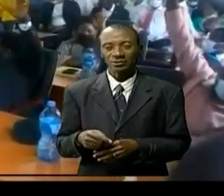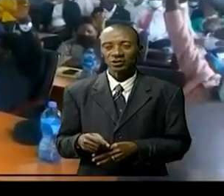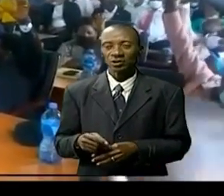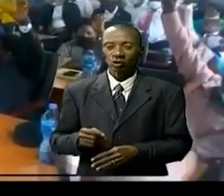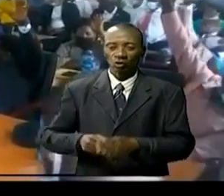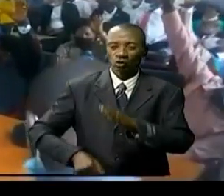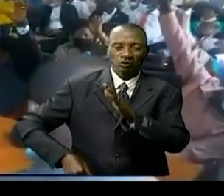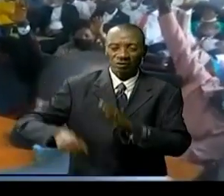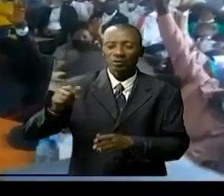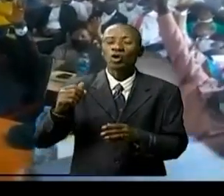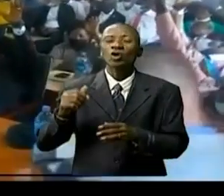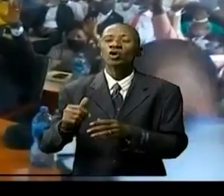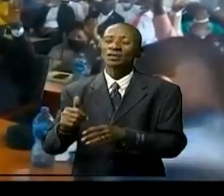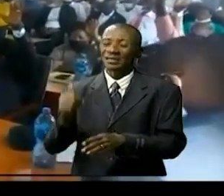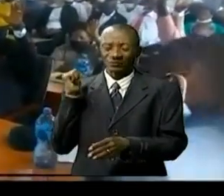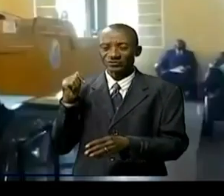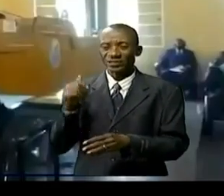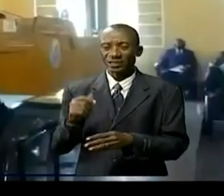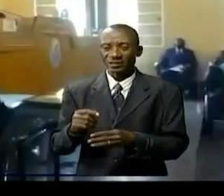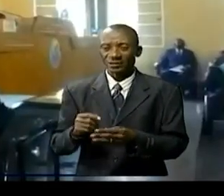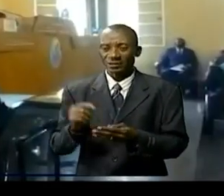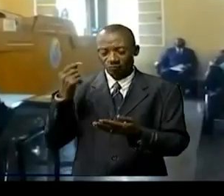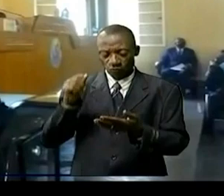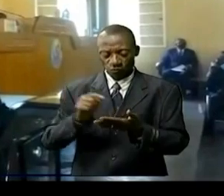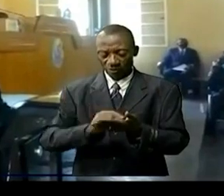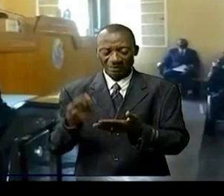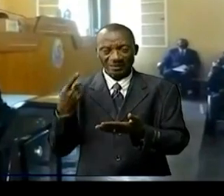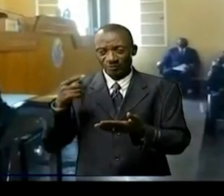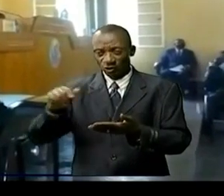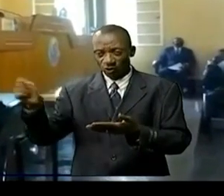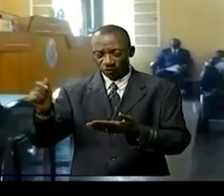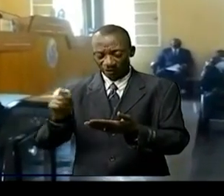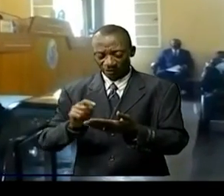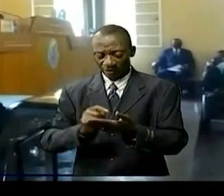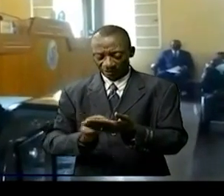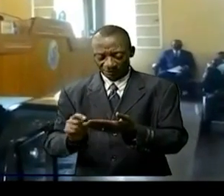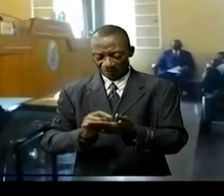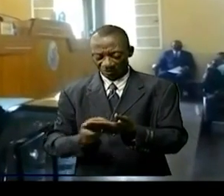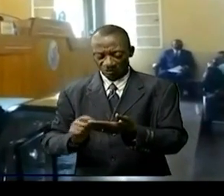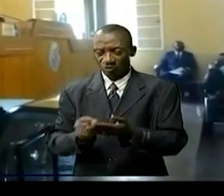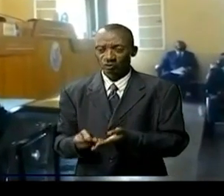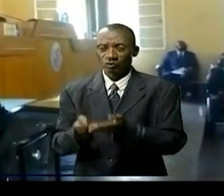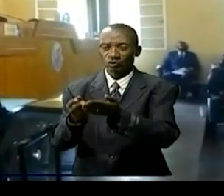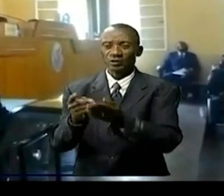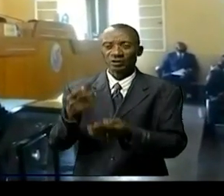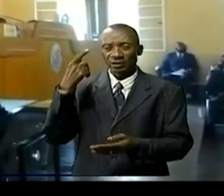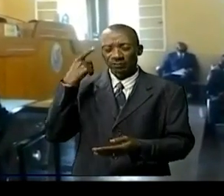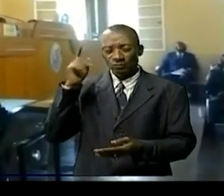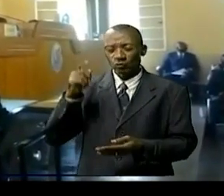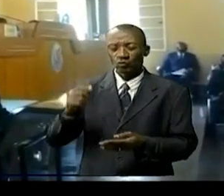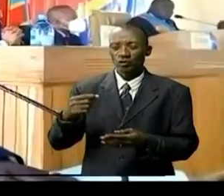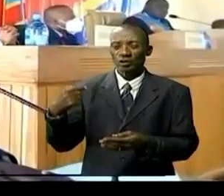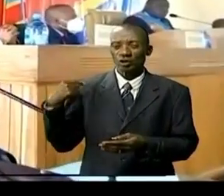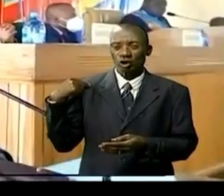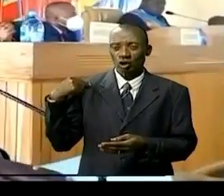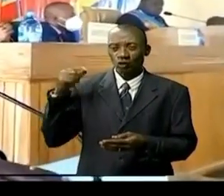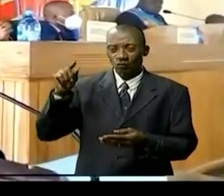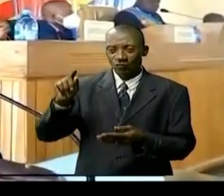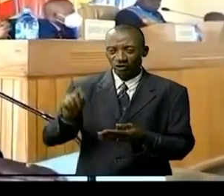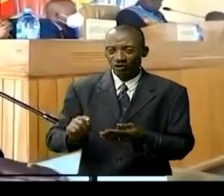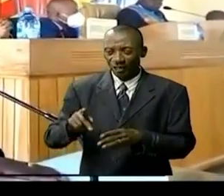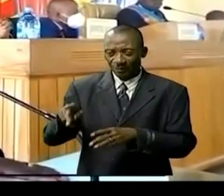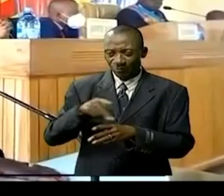initiée contre lui par l'honorable val d'authie borgas à la suite d'une vote motion incidentielle soulevé par l'honorable